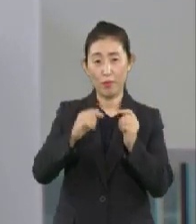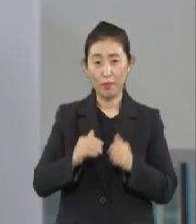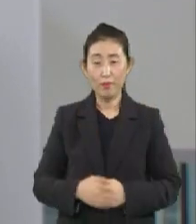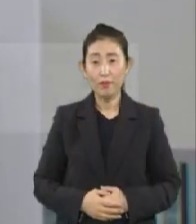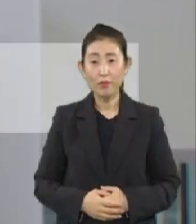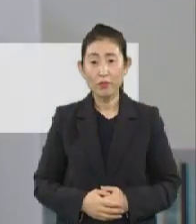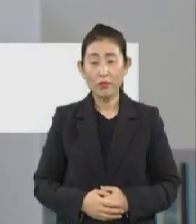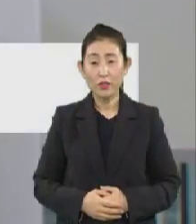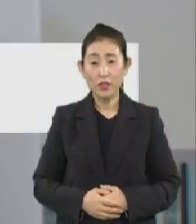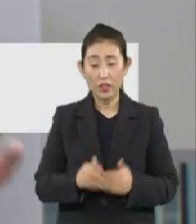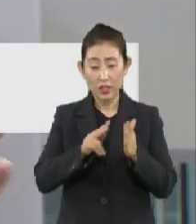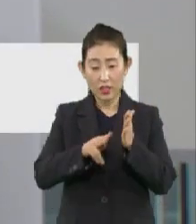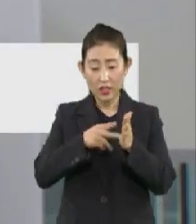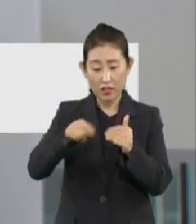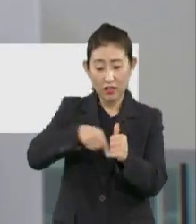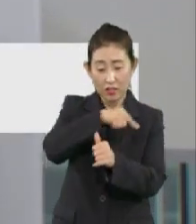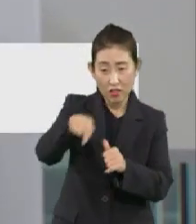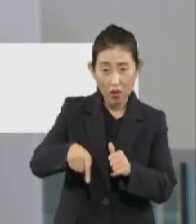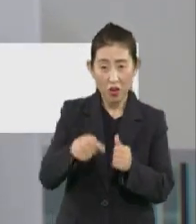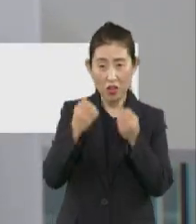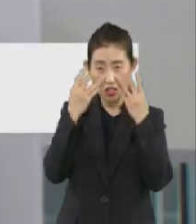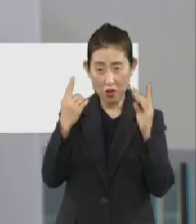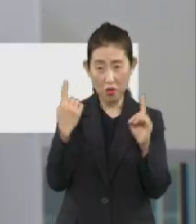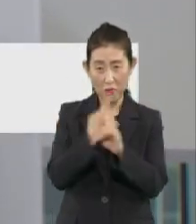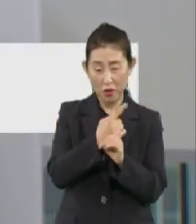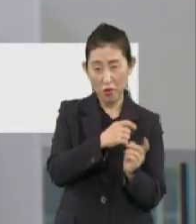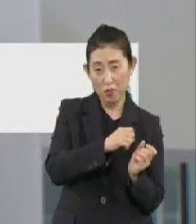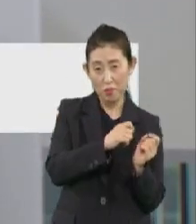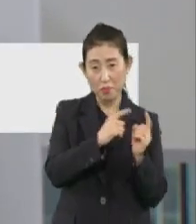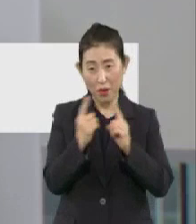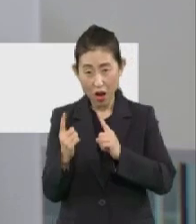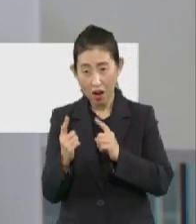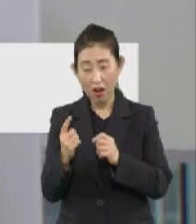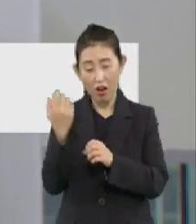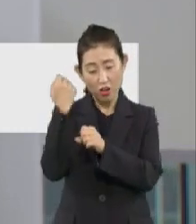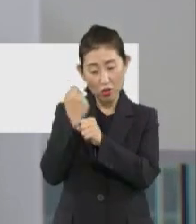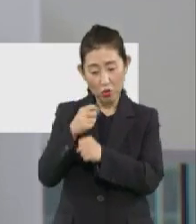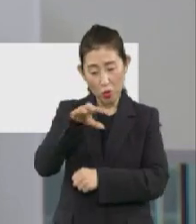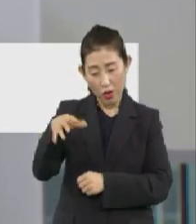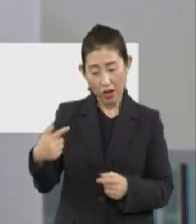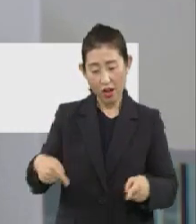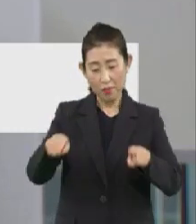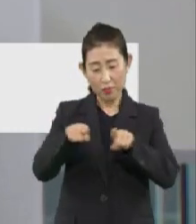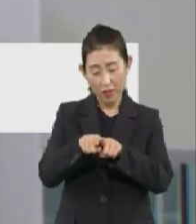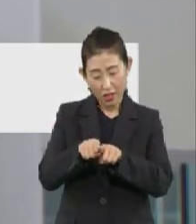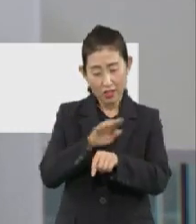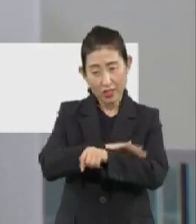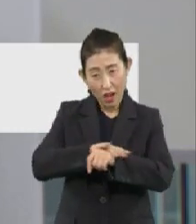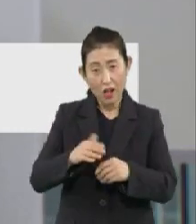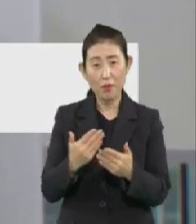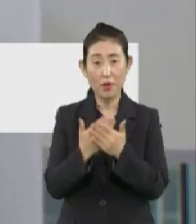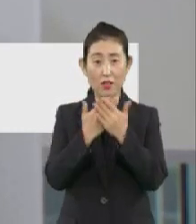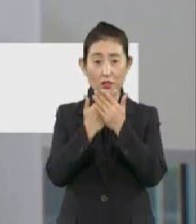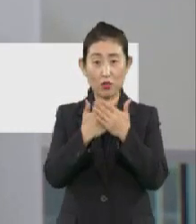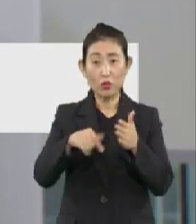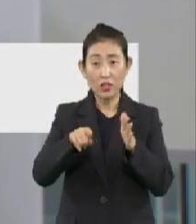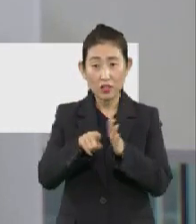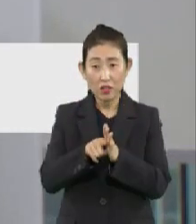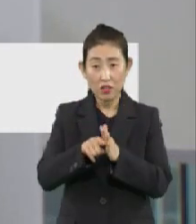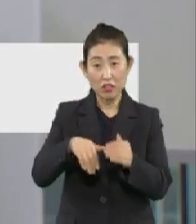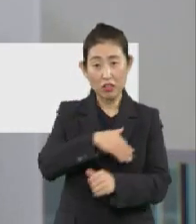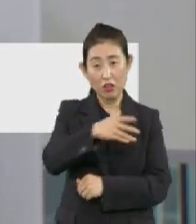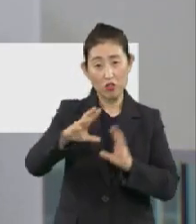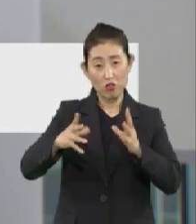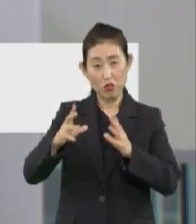이 원도심 재생과 원래 있는 우리 과학기술 자원을 조화롭게 발전할 수 있는 방향으로 우리 대전의 그 전체